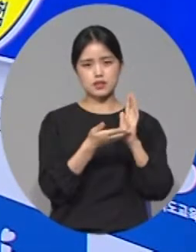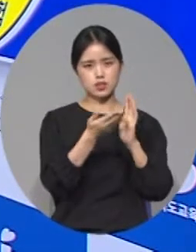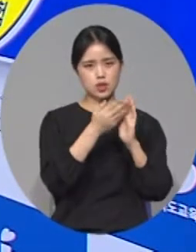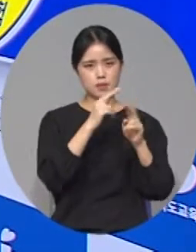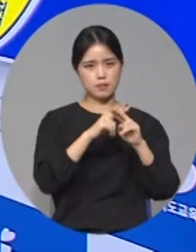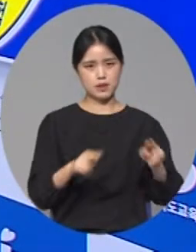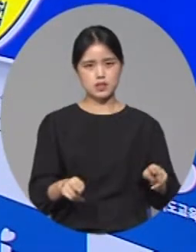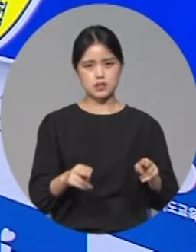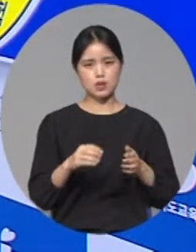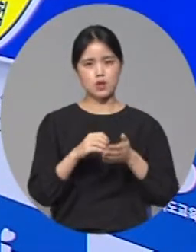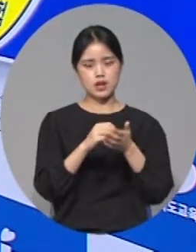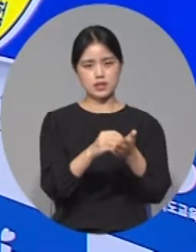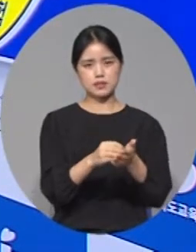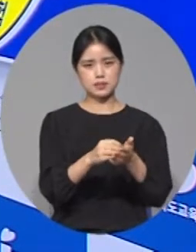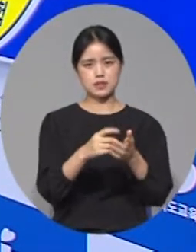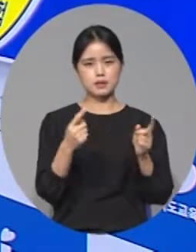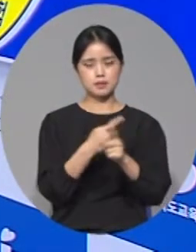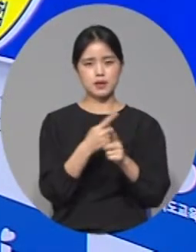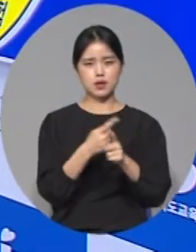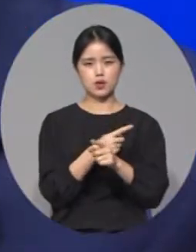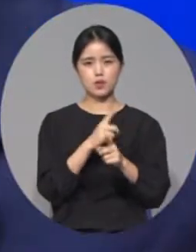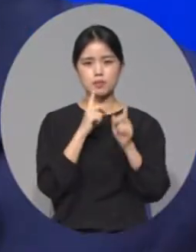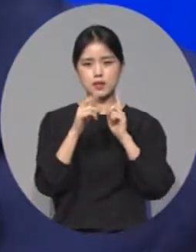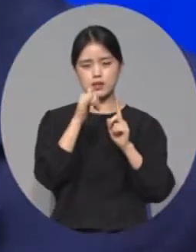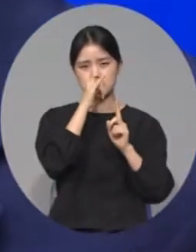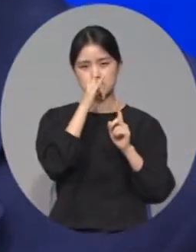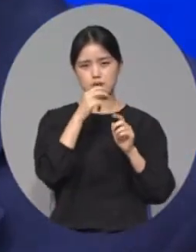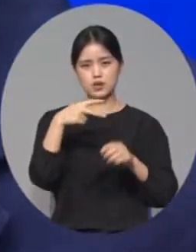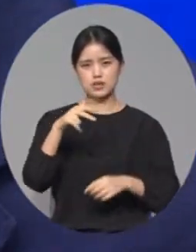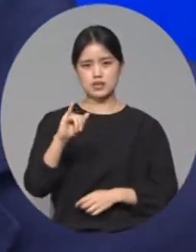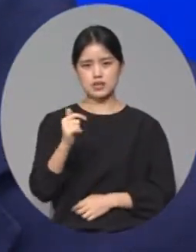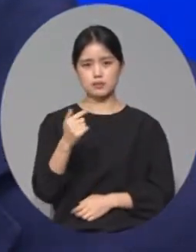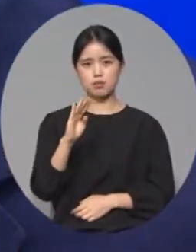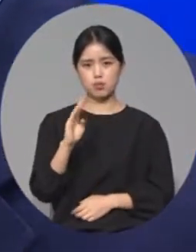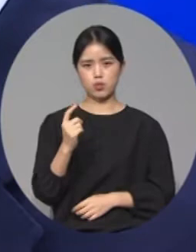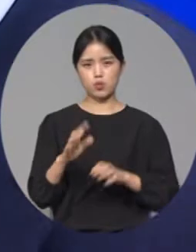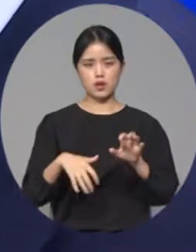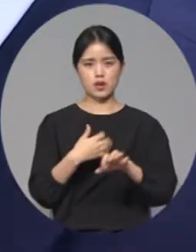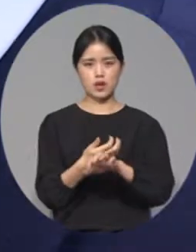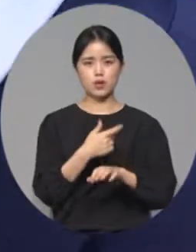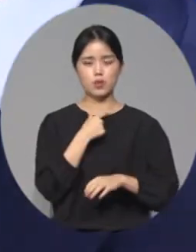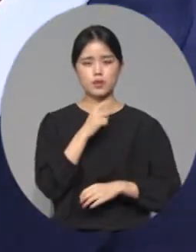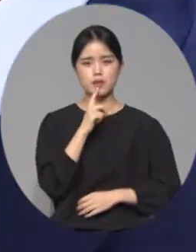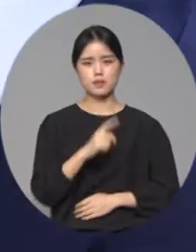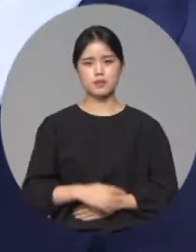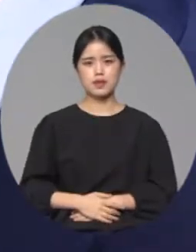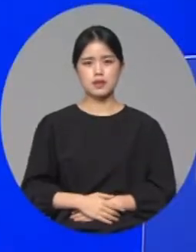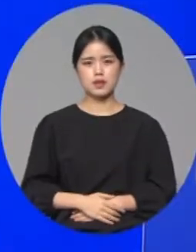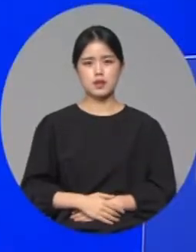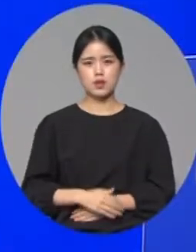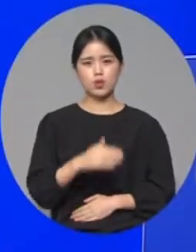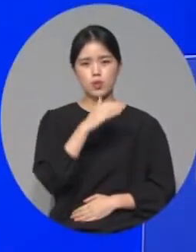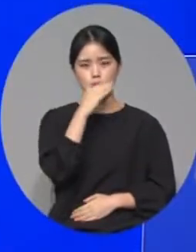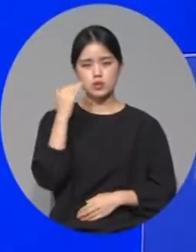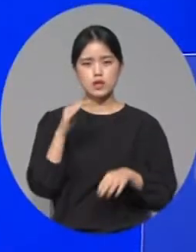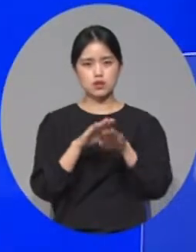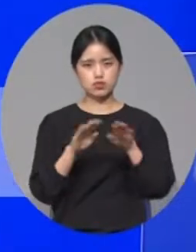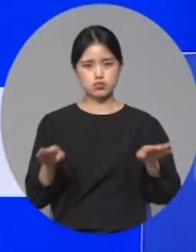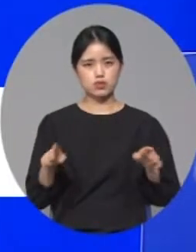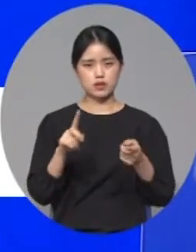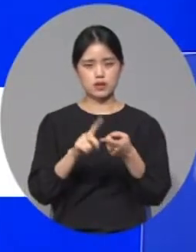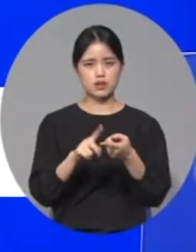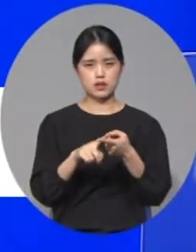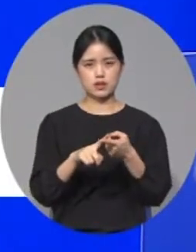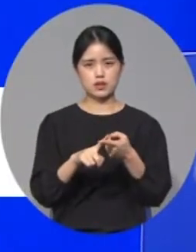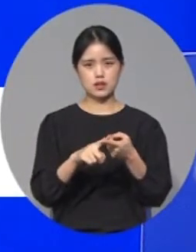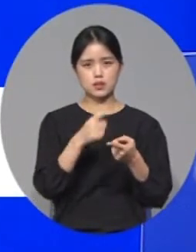입시제도 개선을 강조하며 진보교육계의 주자임을 드러냈습니다. 공정과 균형이 보장되는 나라를